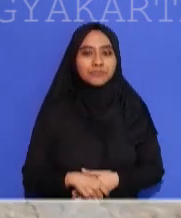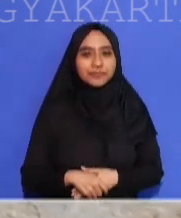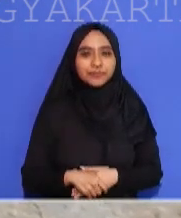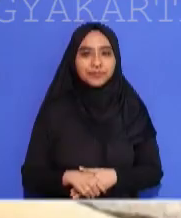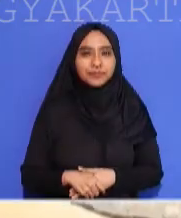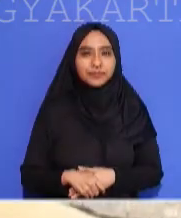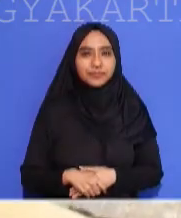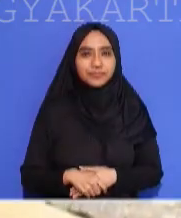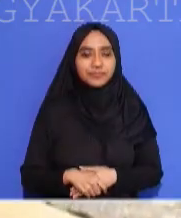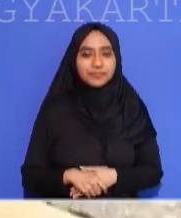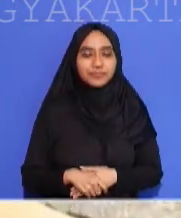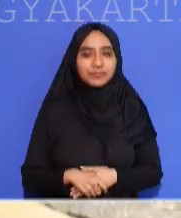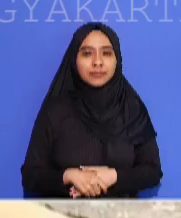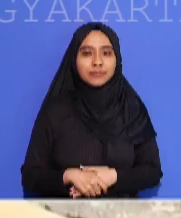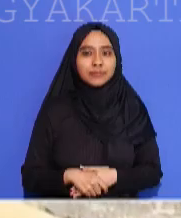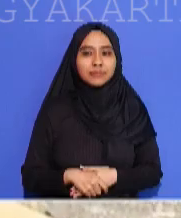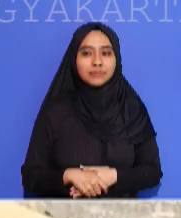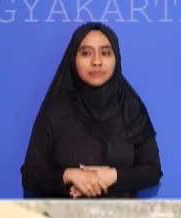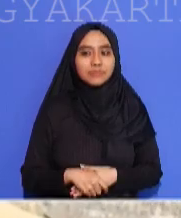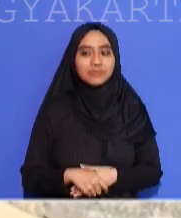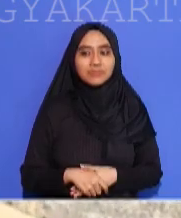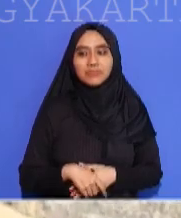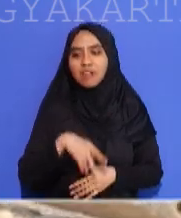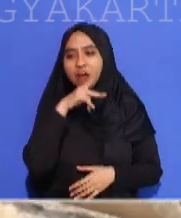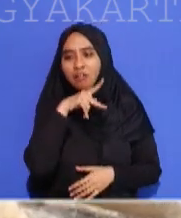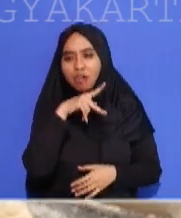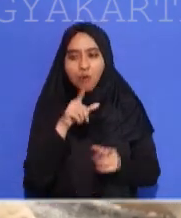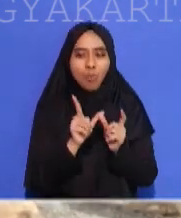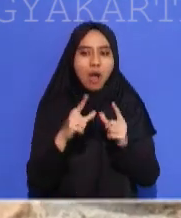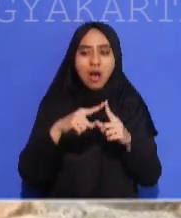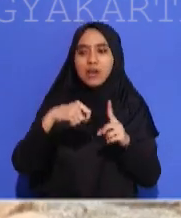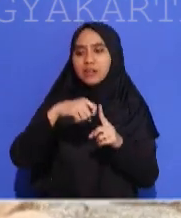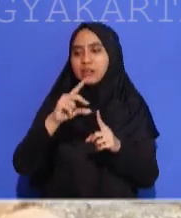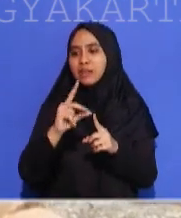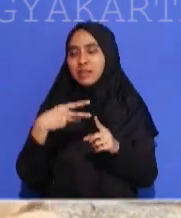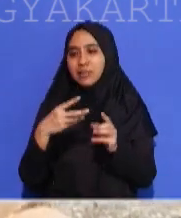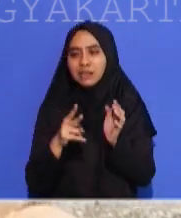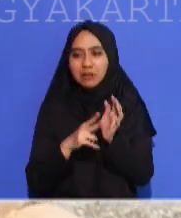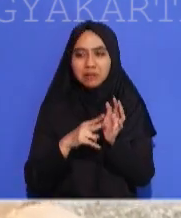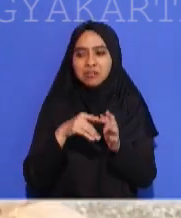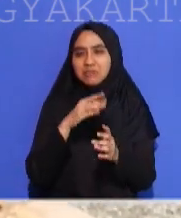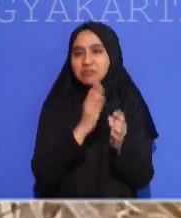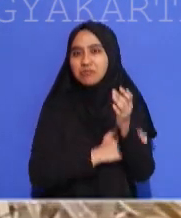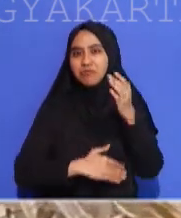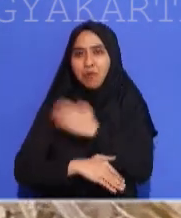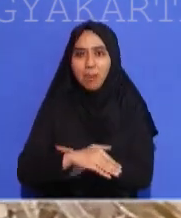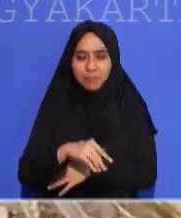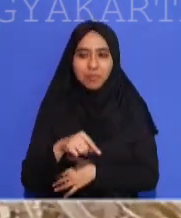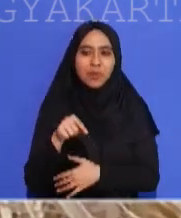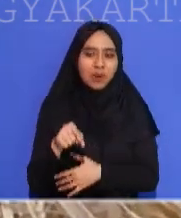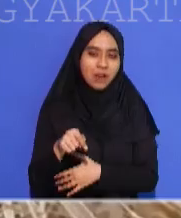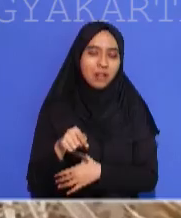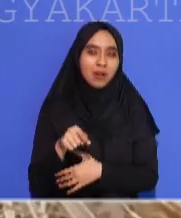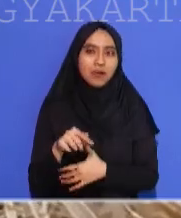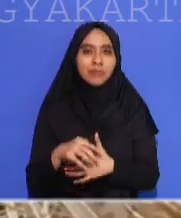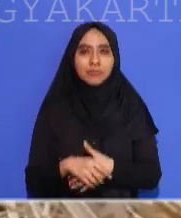liputannya inilah mbahwa Kirin salah seorang penyandang disabilitas asal Dusun taburan Wetan Kalurahan tuksono kapan